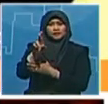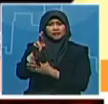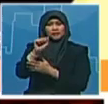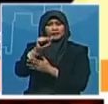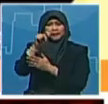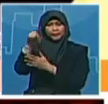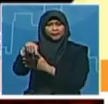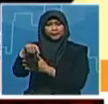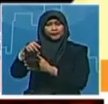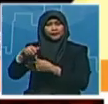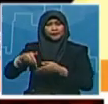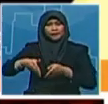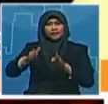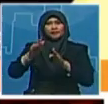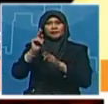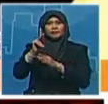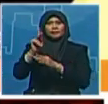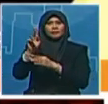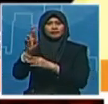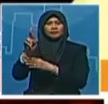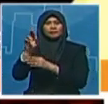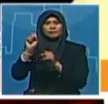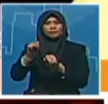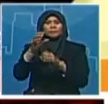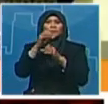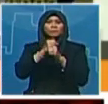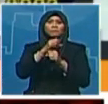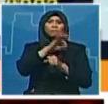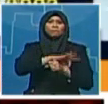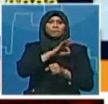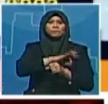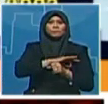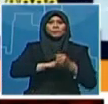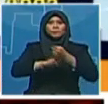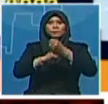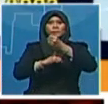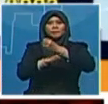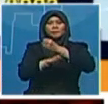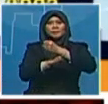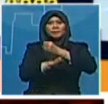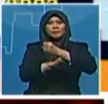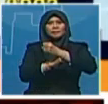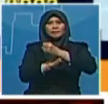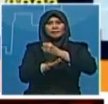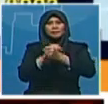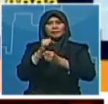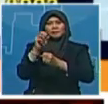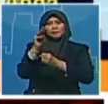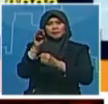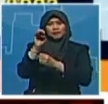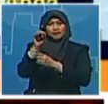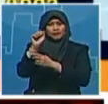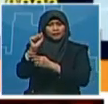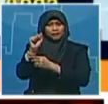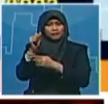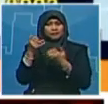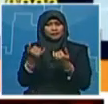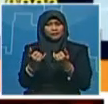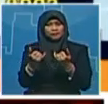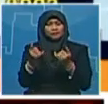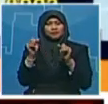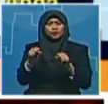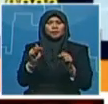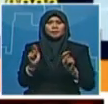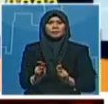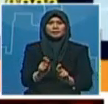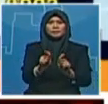Jalan KKR. Jadi manfaatkan kesemua prasarana media sosial yang ada ini supaya kita boleh